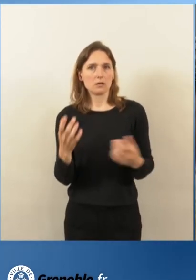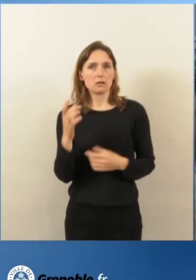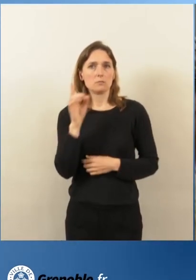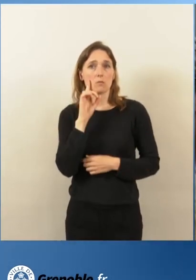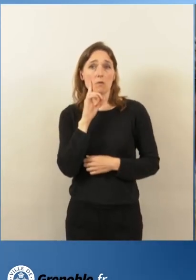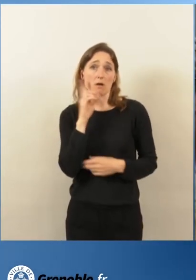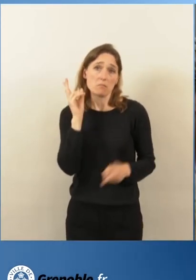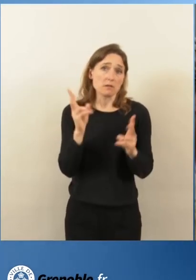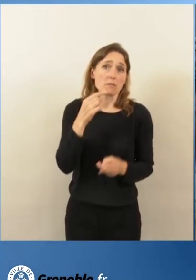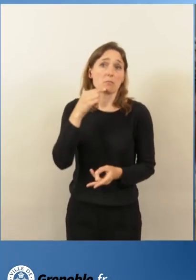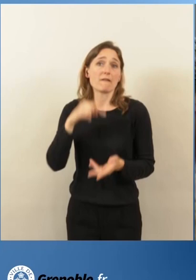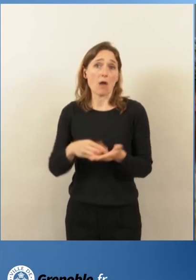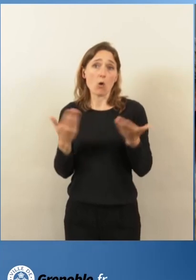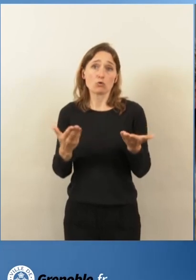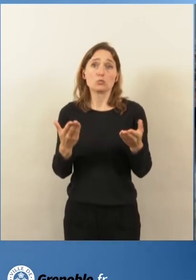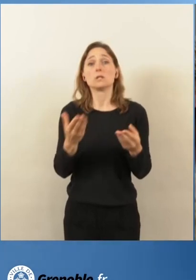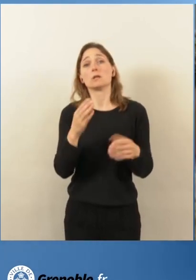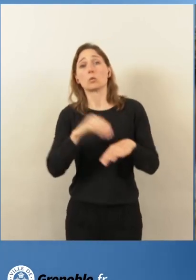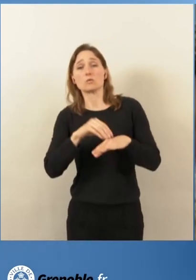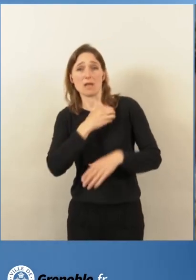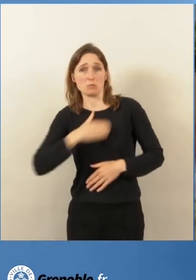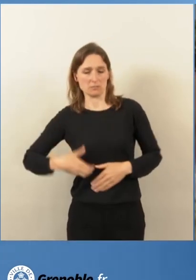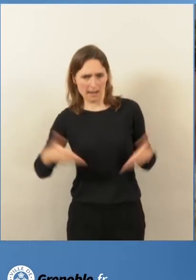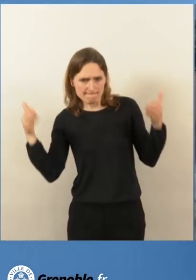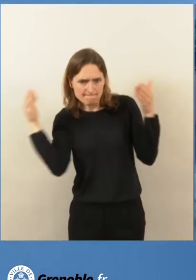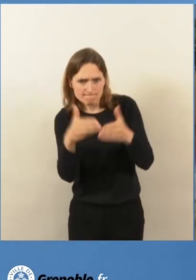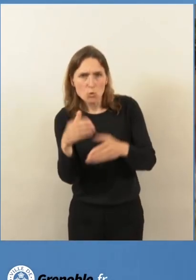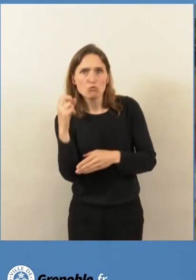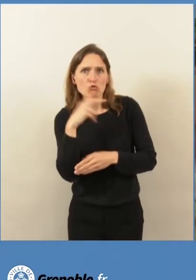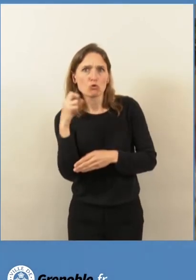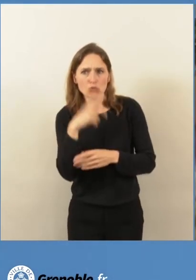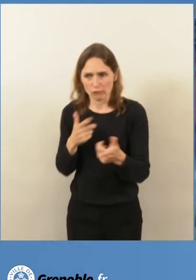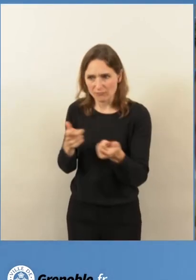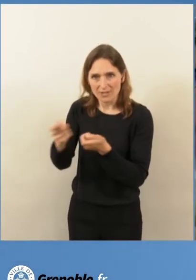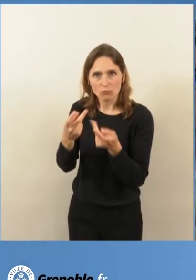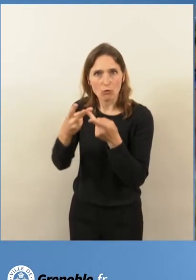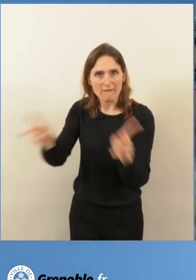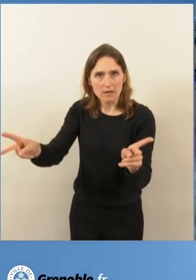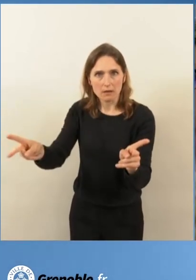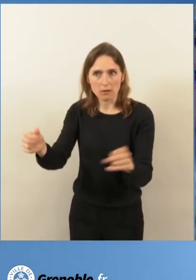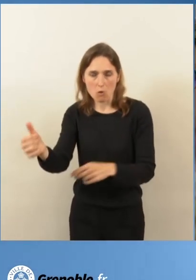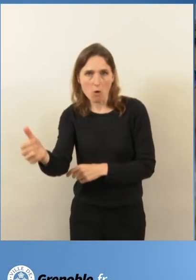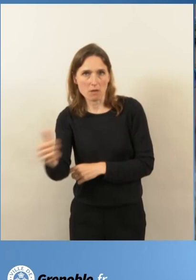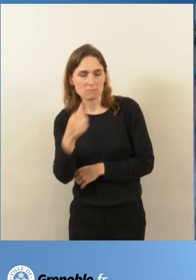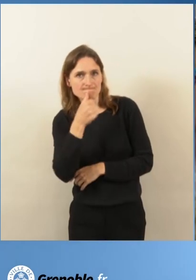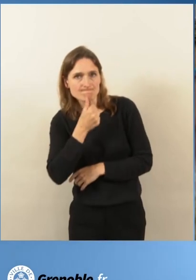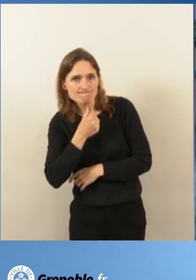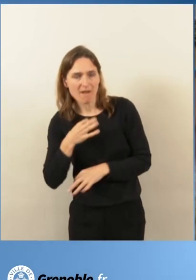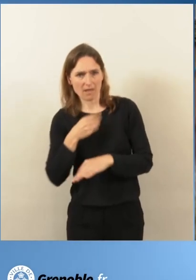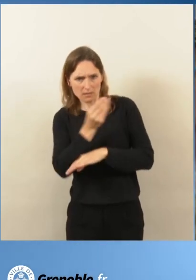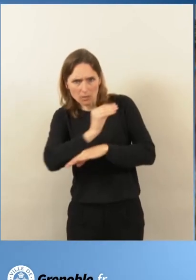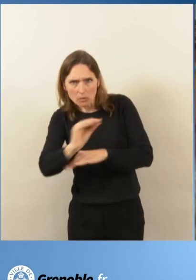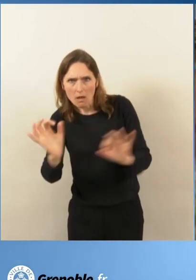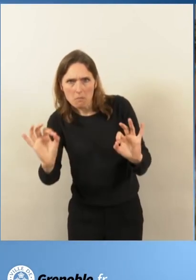aujourd'hui que le conseil municipal soit consacré aux urgences qu'ils ont à subir en matière d'insécurité